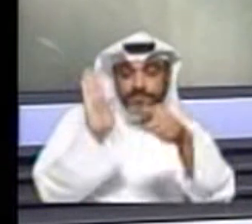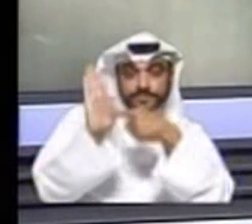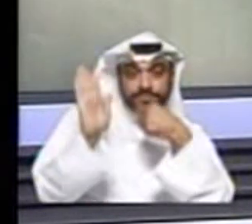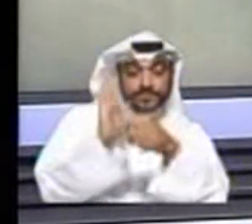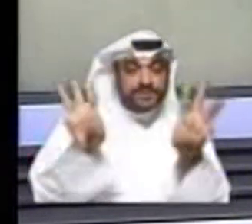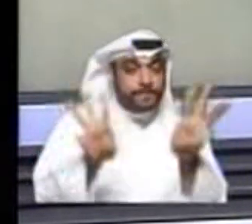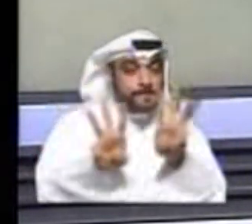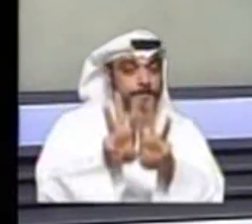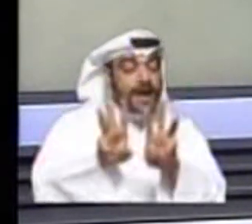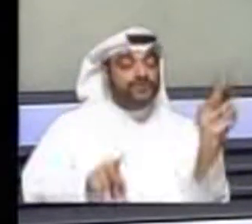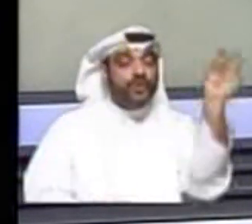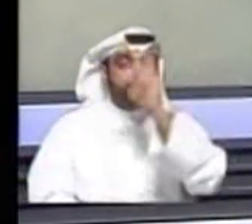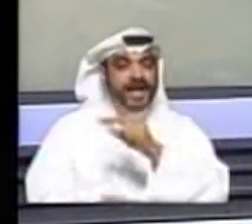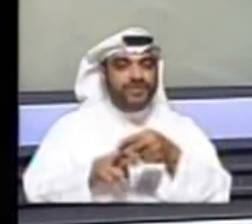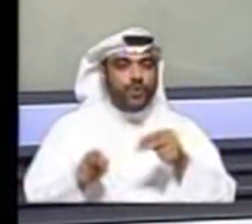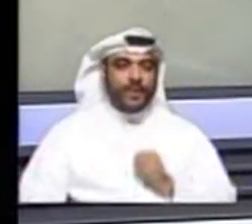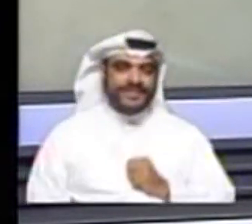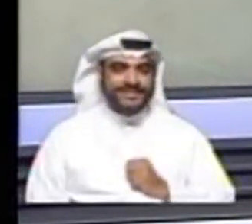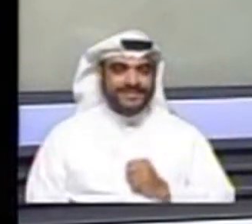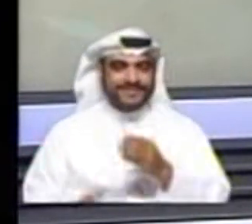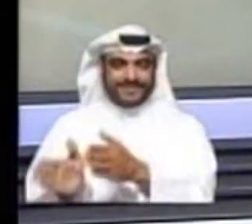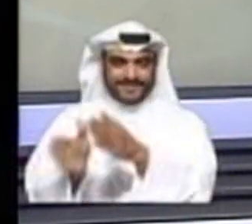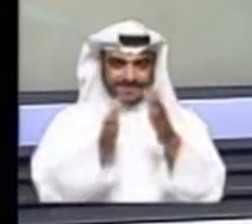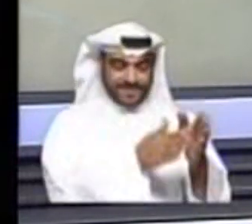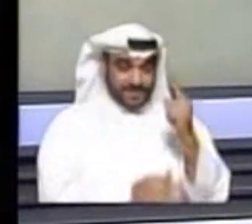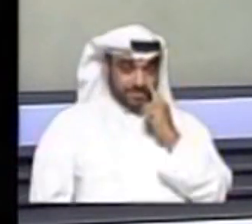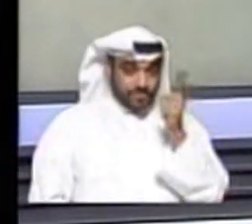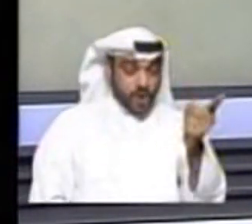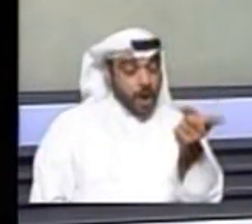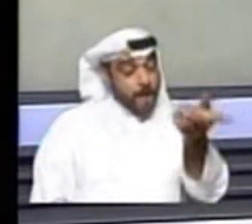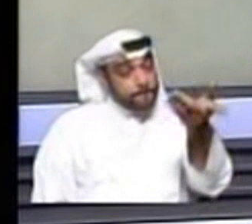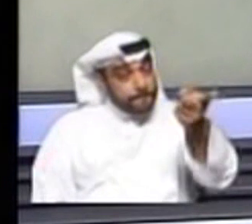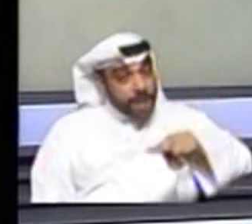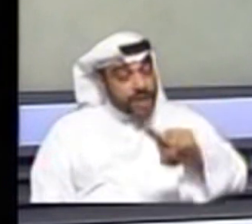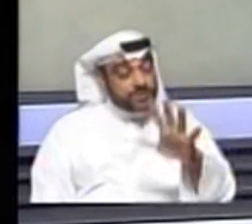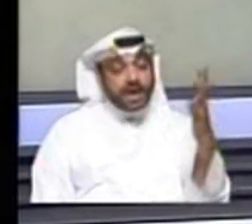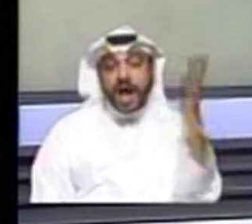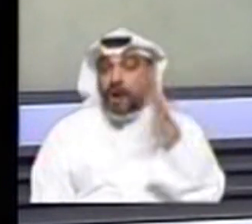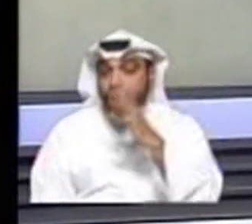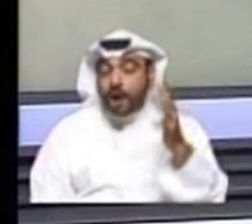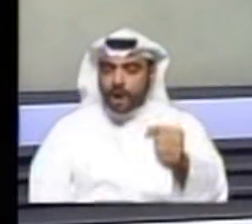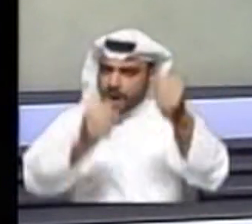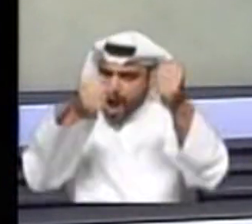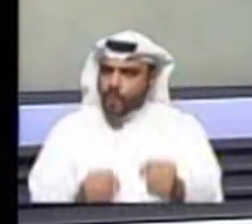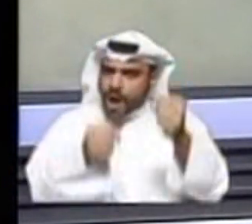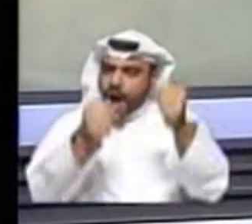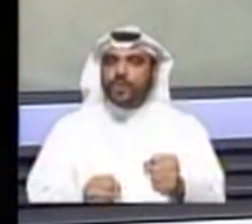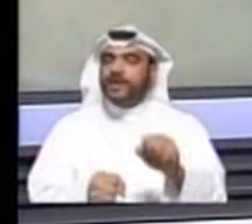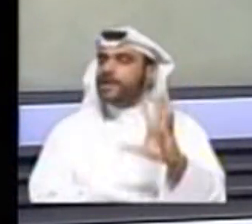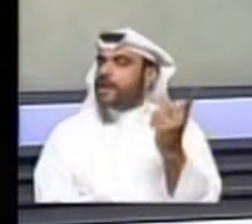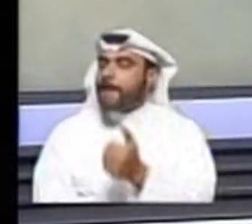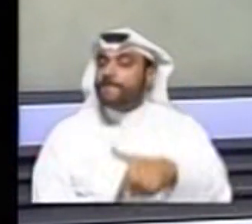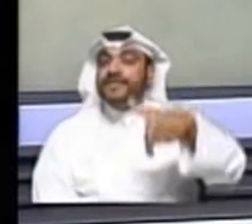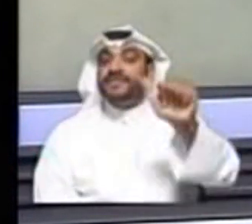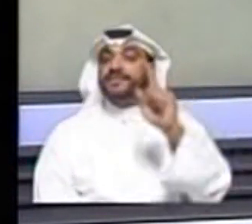راح ينشط الهواء الجنوب الشرقي أكثر، متوقع تتجاوز سرعته أحيانا 60 كيلومتر في الساعة، مستمرة معنا الأجواء الغائمة وفرص الأمطار